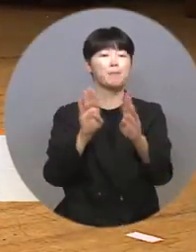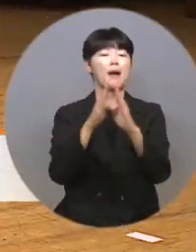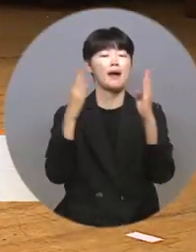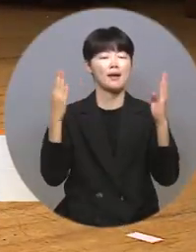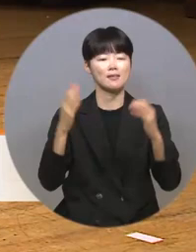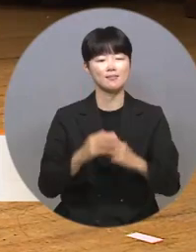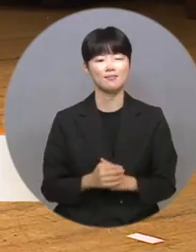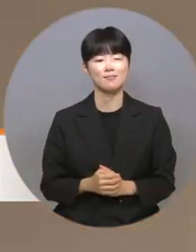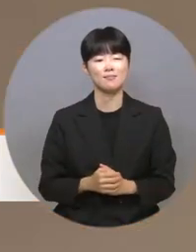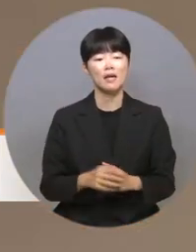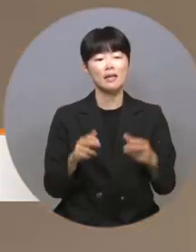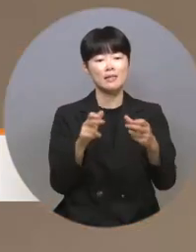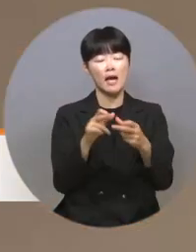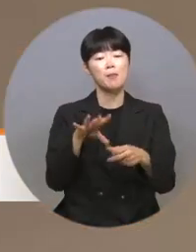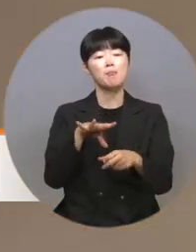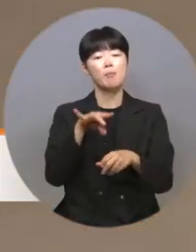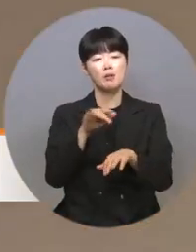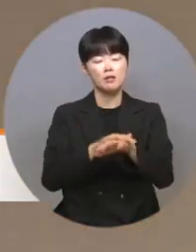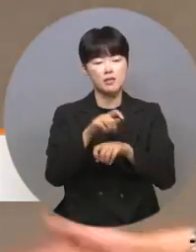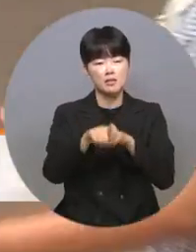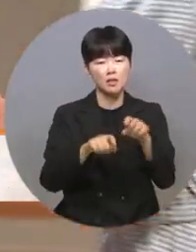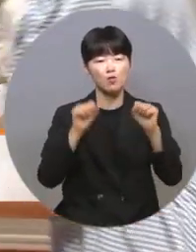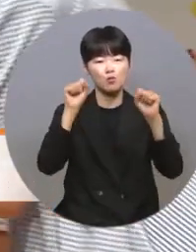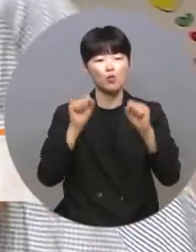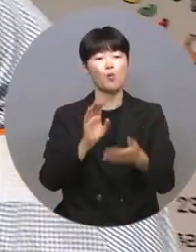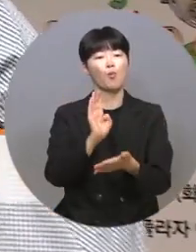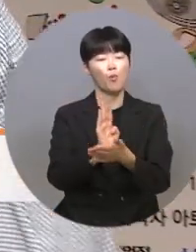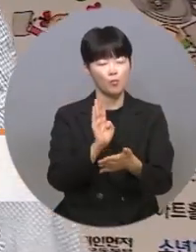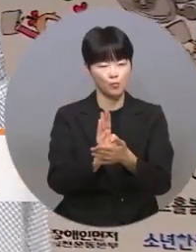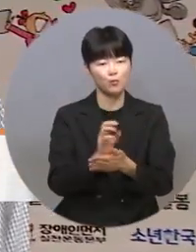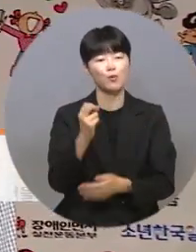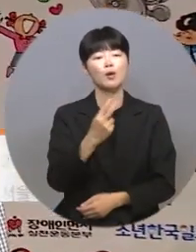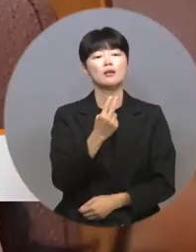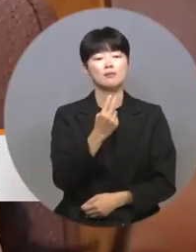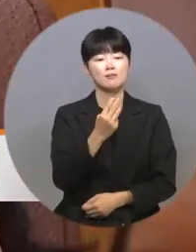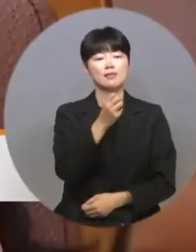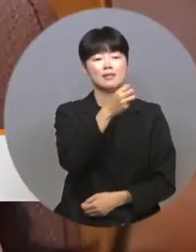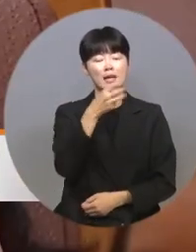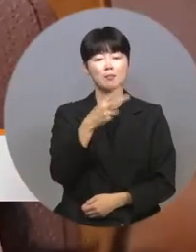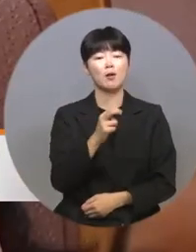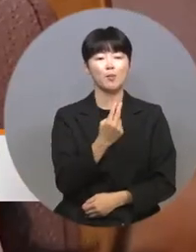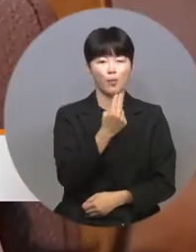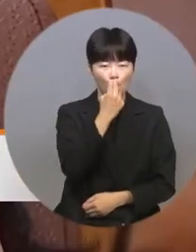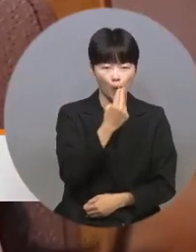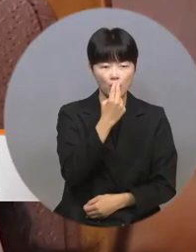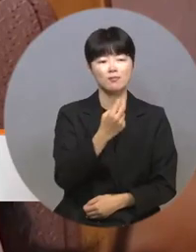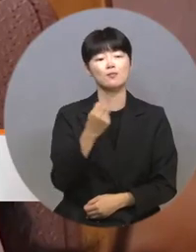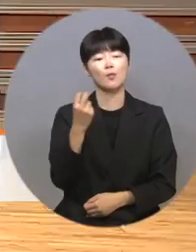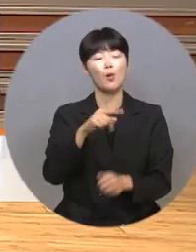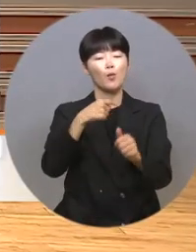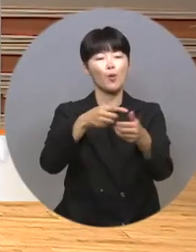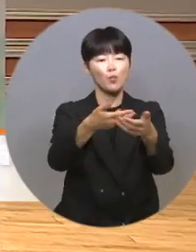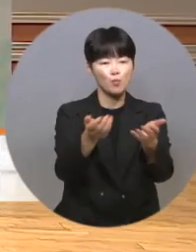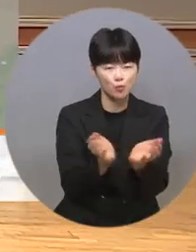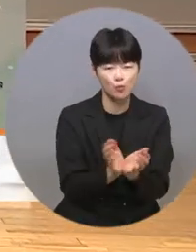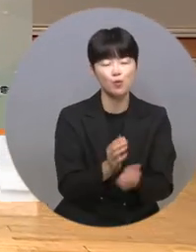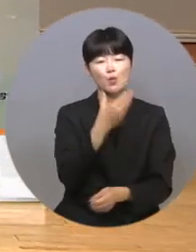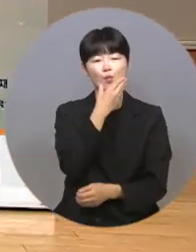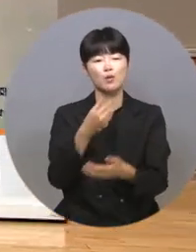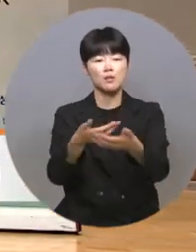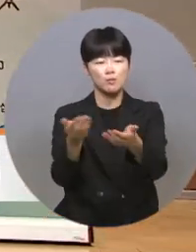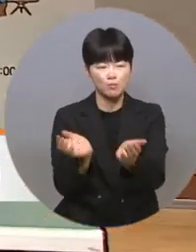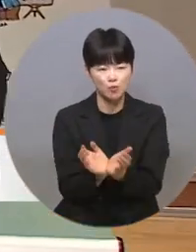먼저 실천 운동본부와 삼성화재, 소년한국일보가 주최하고 교육부와 보건복지부, WBC